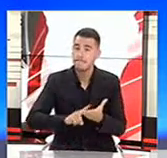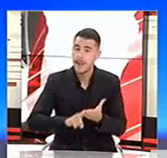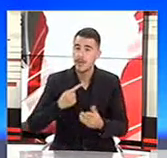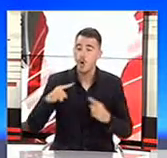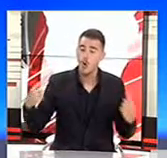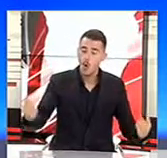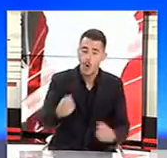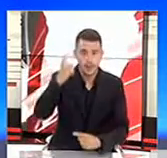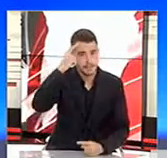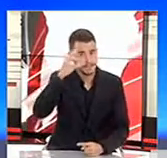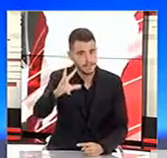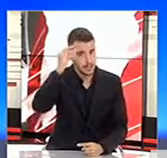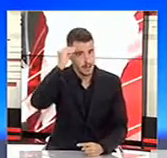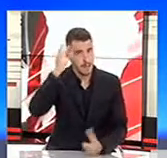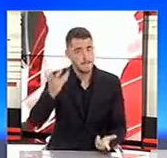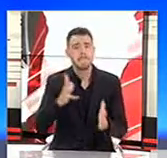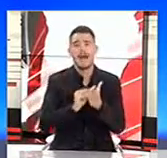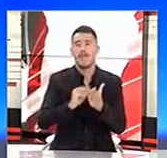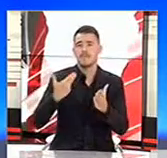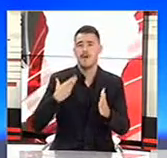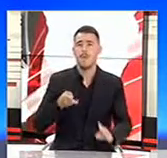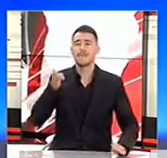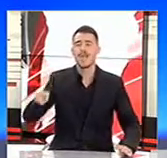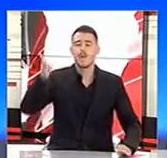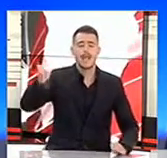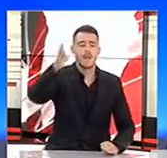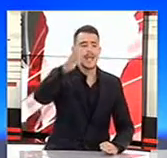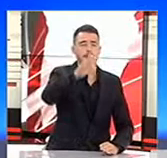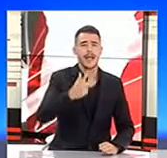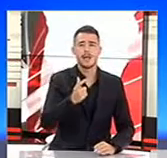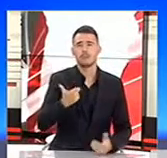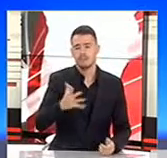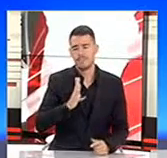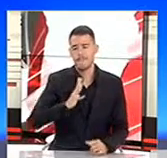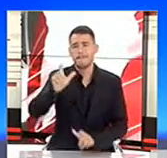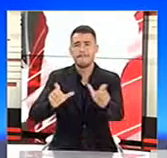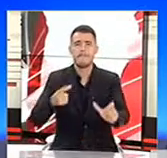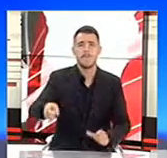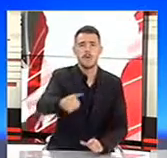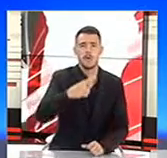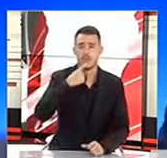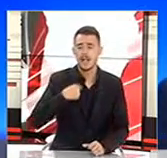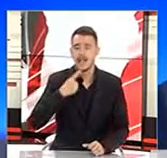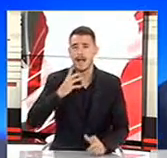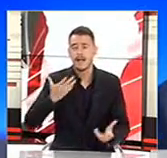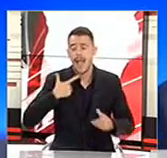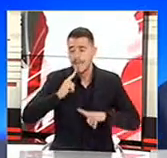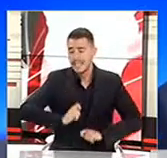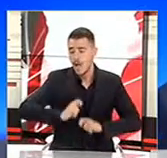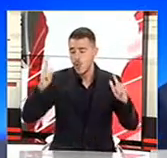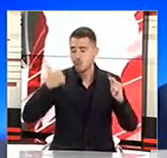βρεθώ και όπου σταθώ ακούω πολλούς πολίτες να λένε επιτέλους ρε παιδιά, ας βρούμε έναν τρόπο να συνεννοηθούμε.